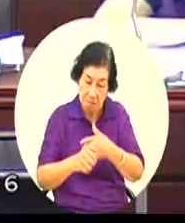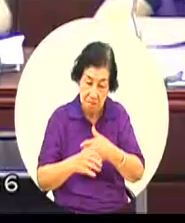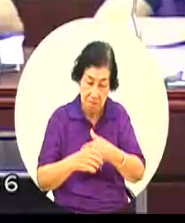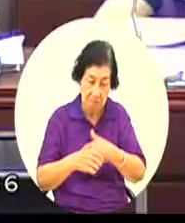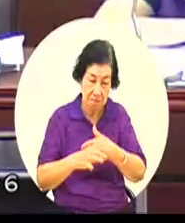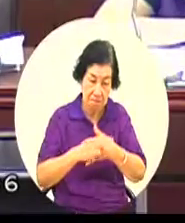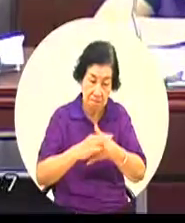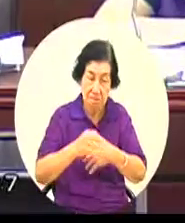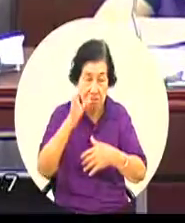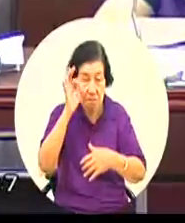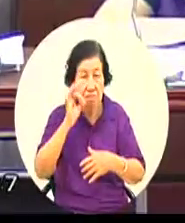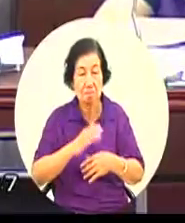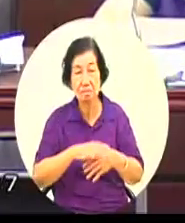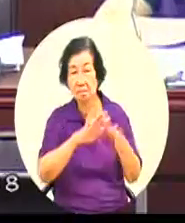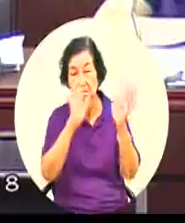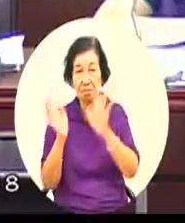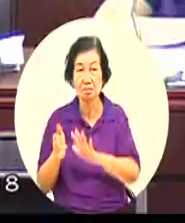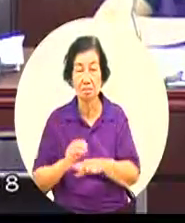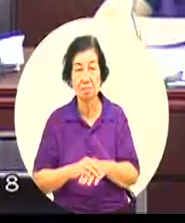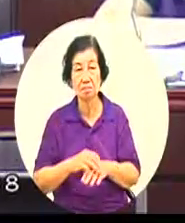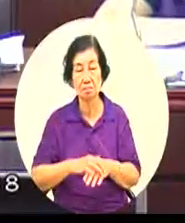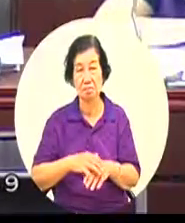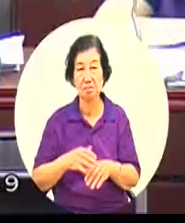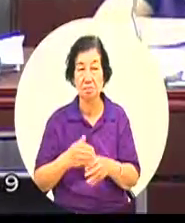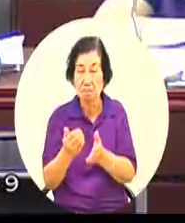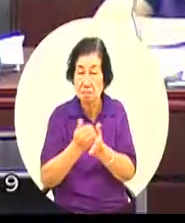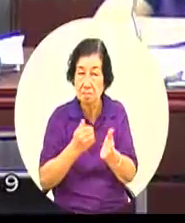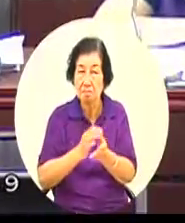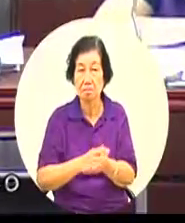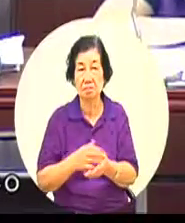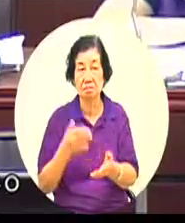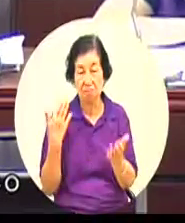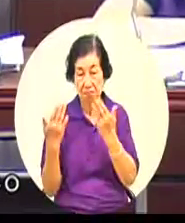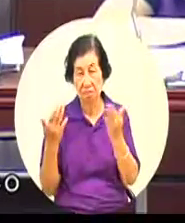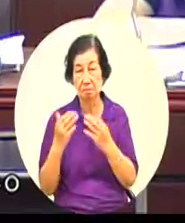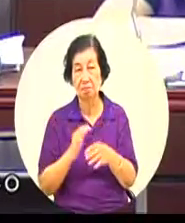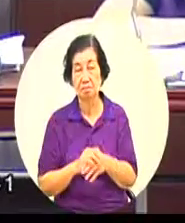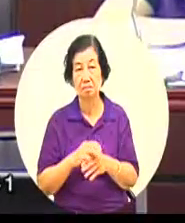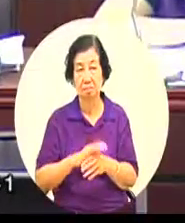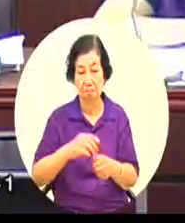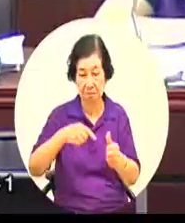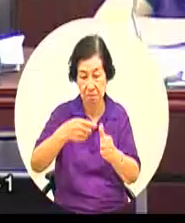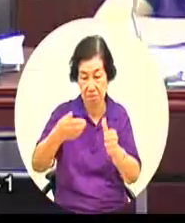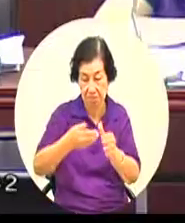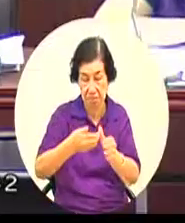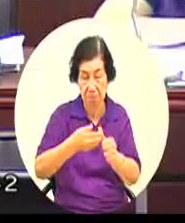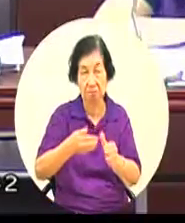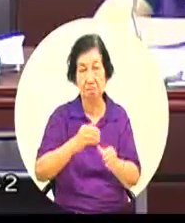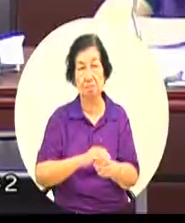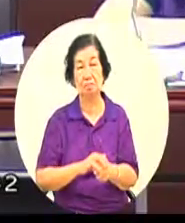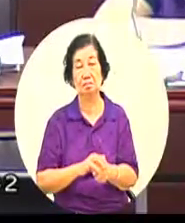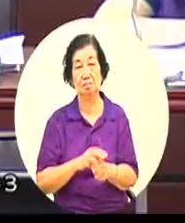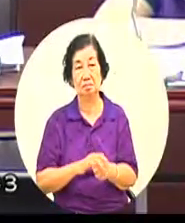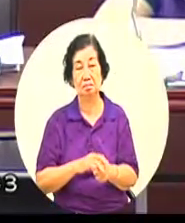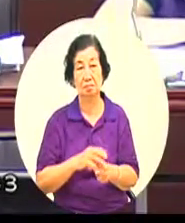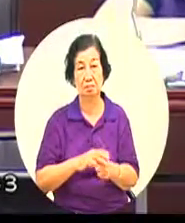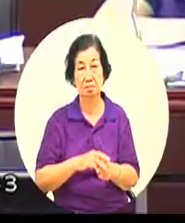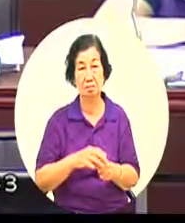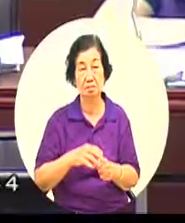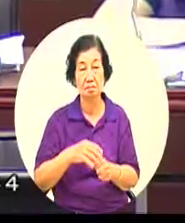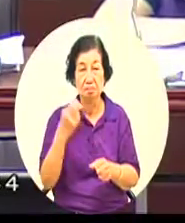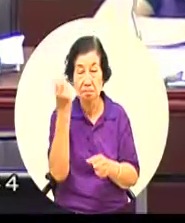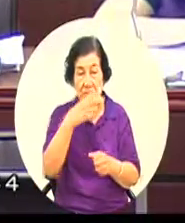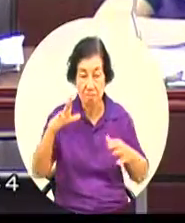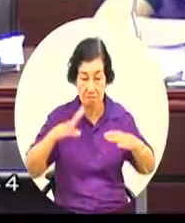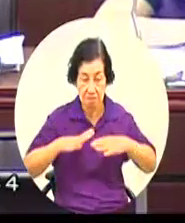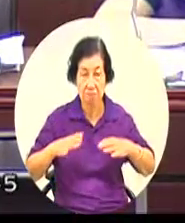的之路啊，所以要他提早认知。所以每一次的这个宣传教育的时候，都会找到我们的像是检察官要出来，少年